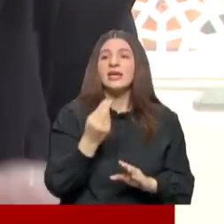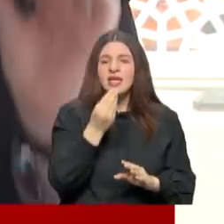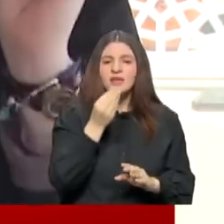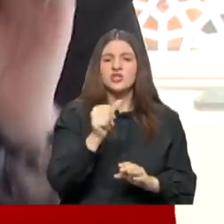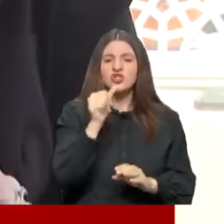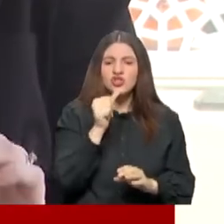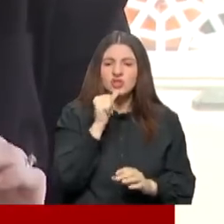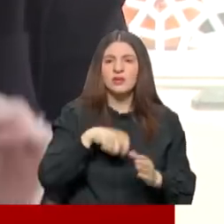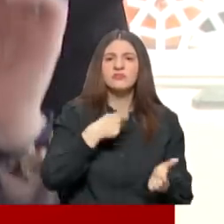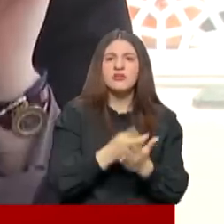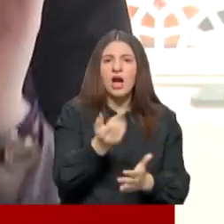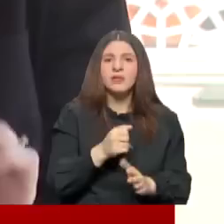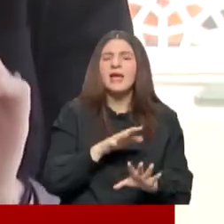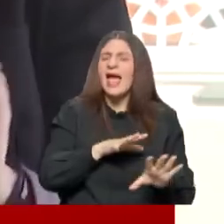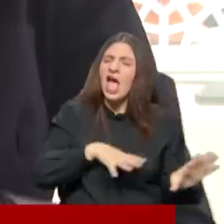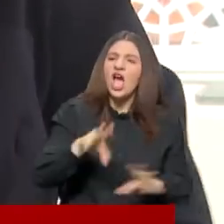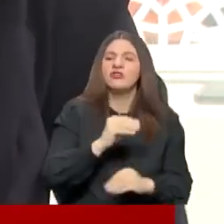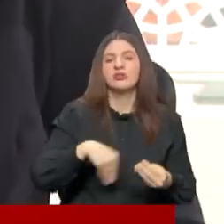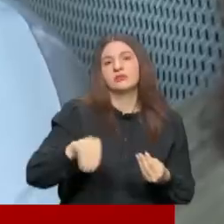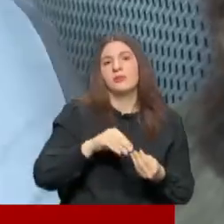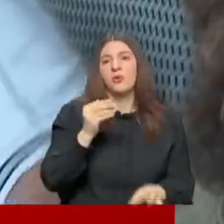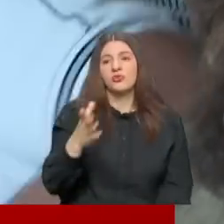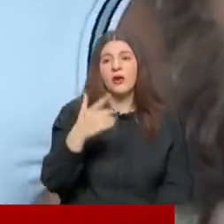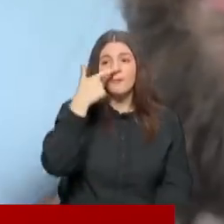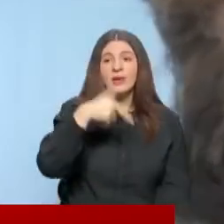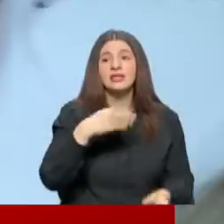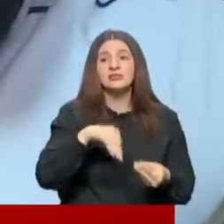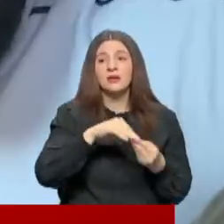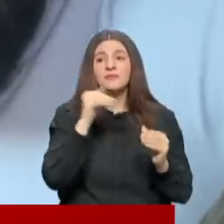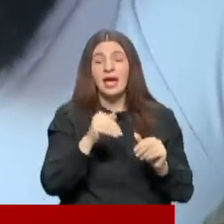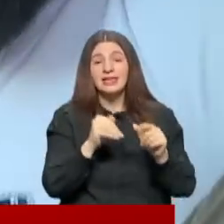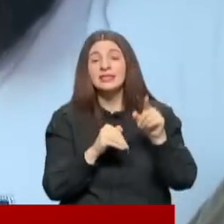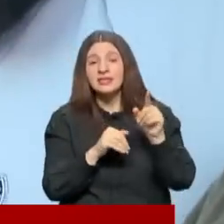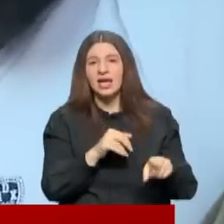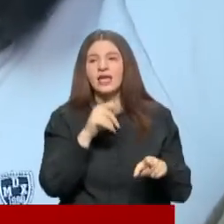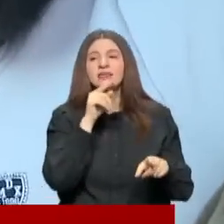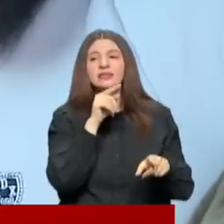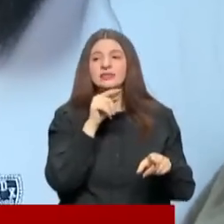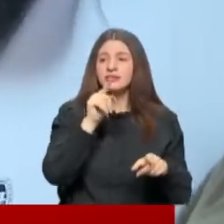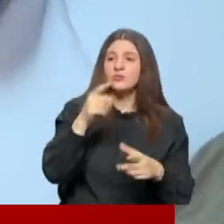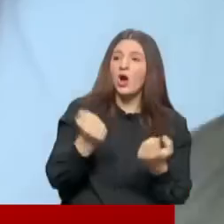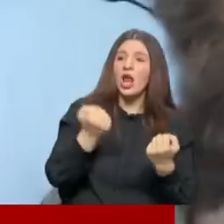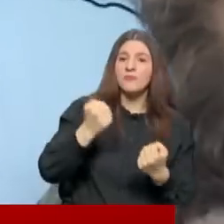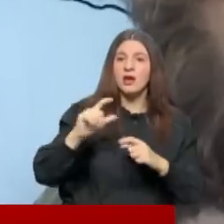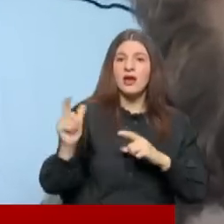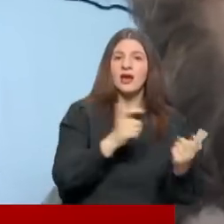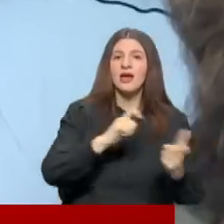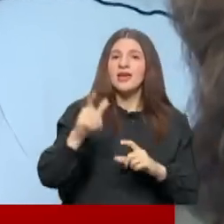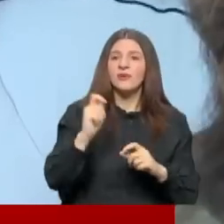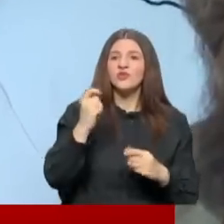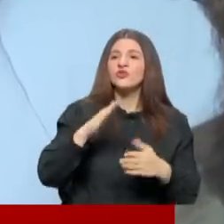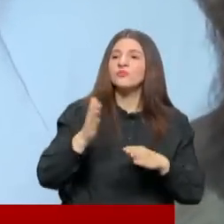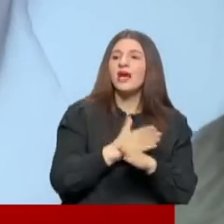Yediğimiz, içtiğimiz, satın aldığımız her şey zamlanıyor. Akaryakıta zam geldiğinde sizin bu arabanızda taşıdığınız